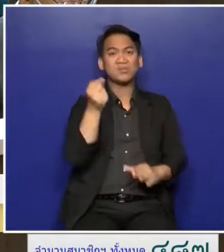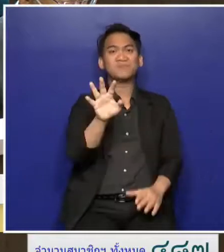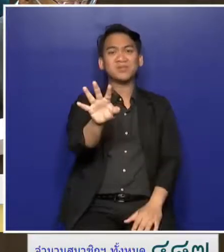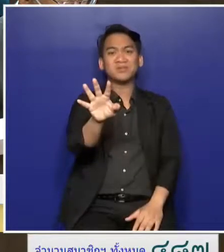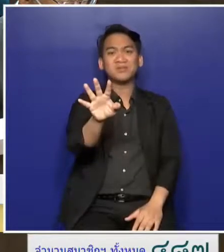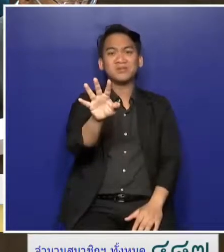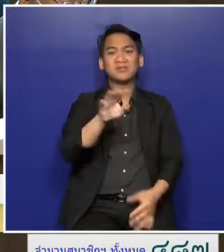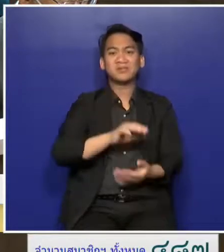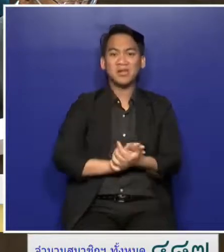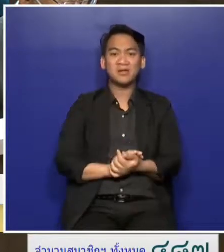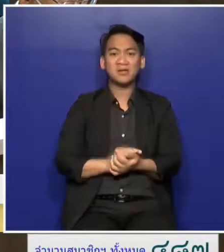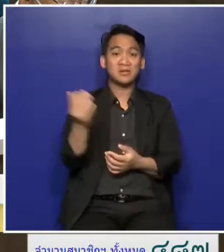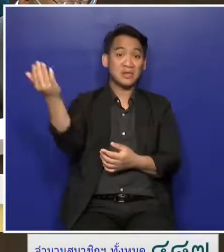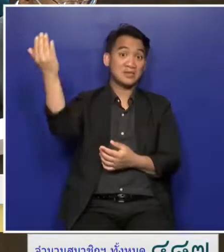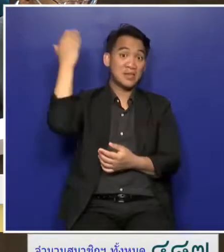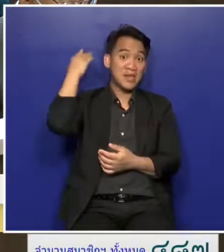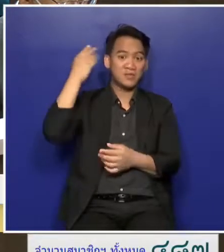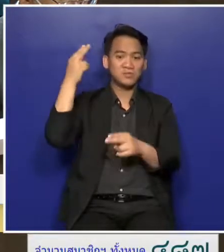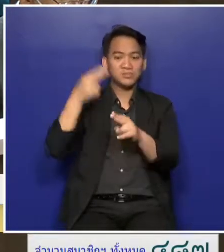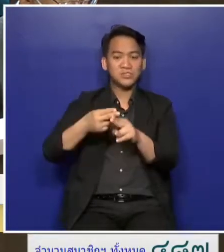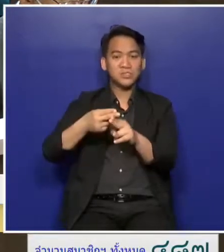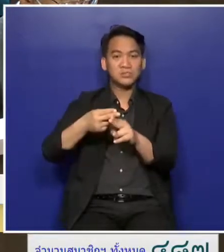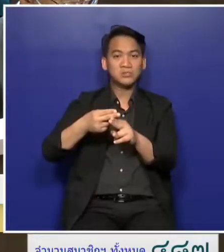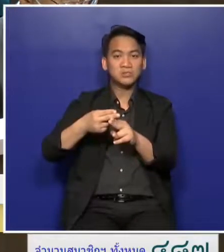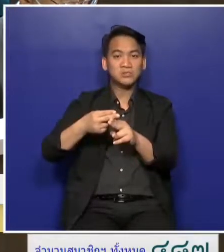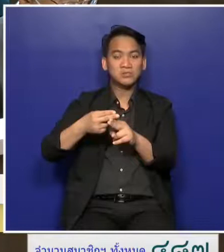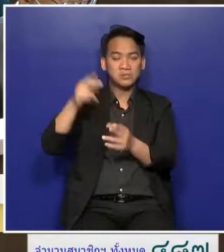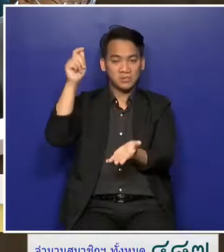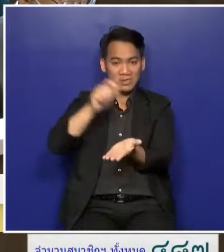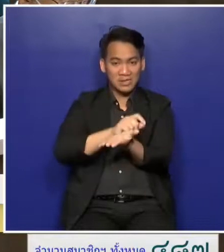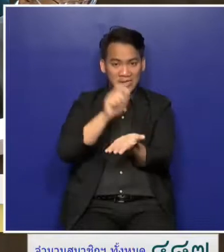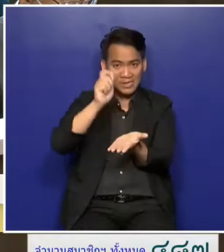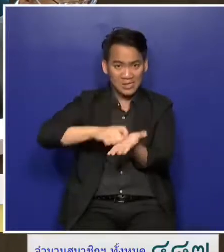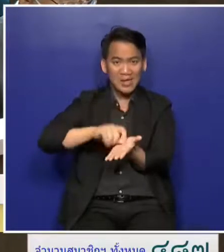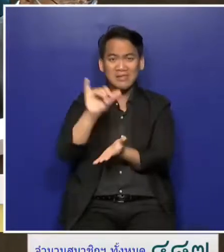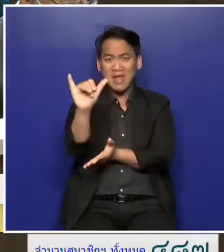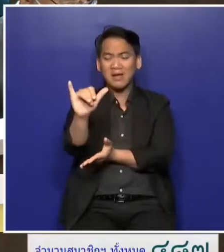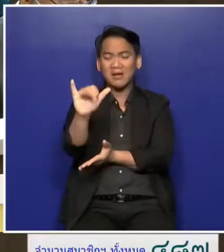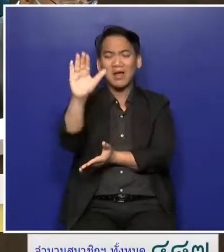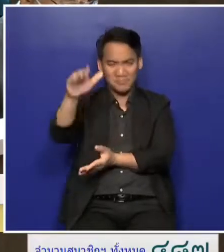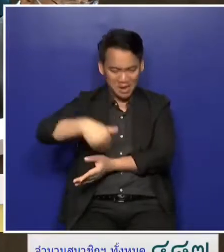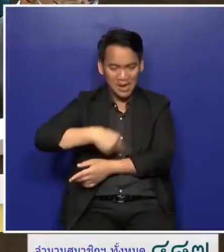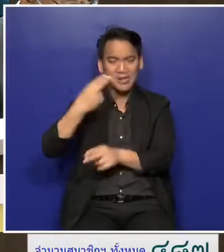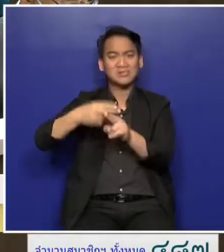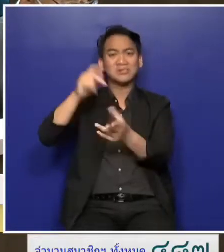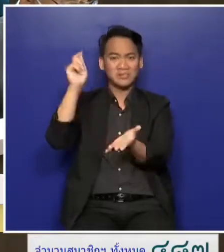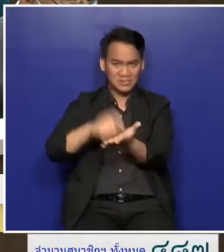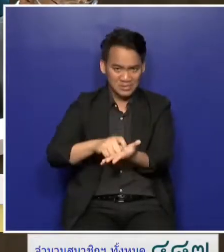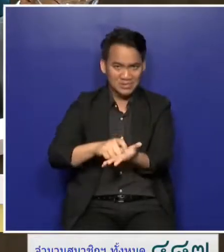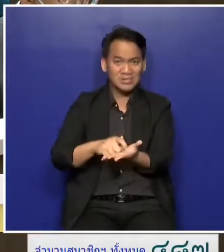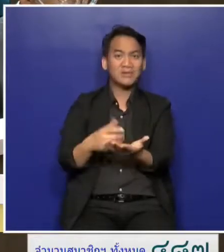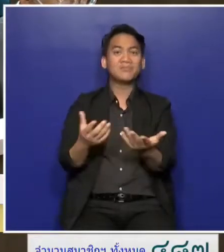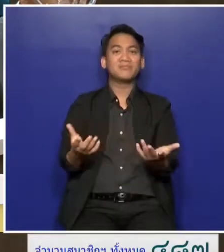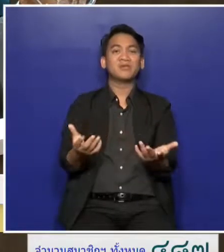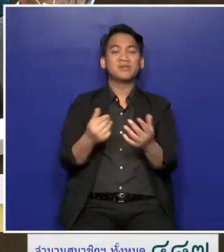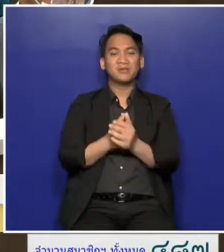ขดเบีนครั้งทแล้วหงเหลืออยใประเทศไยก็ต้ไปข้ทะเบีนและก็กกัตัวรัฐบาลช่วยอุดหนุนการกัก